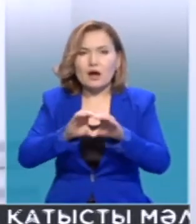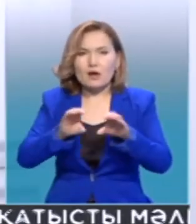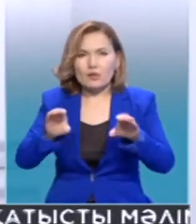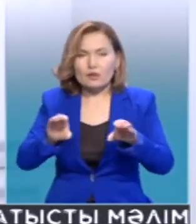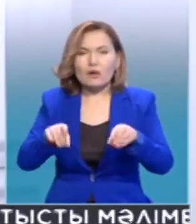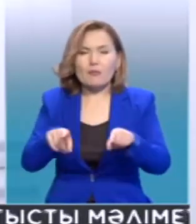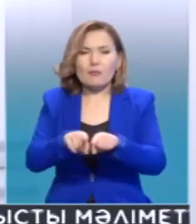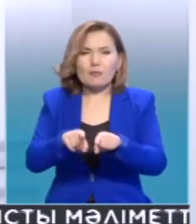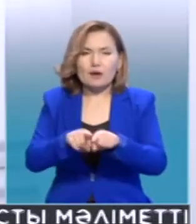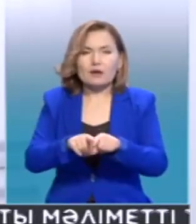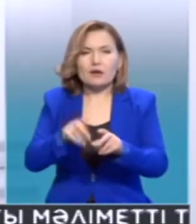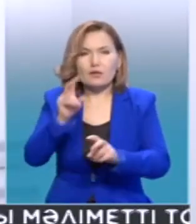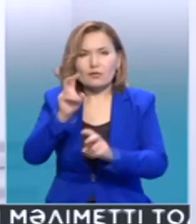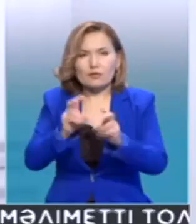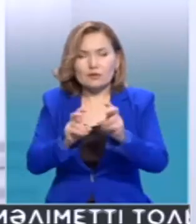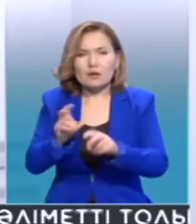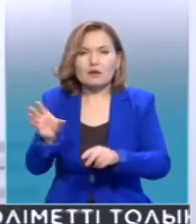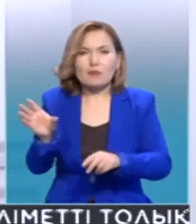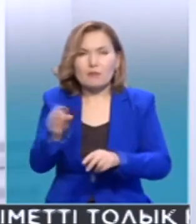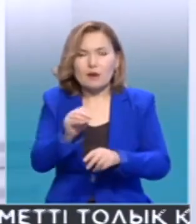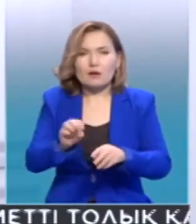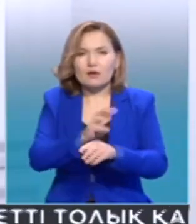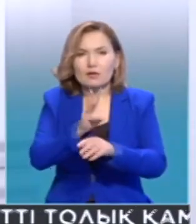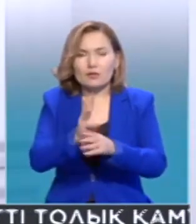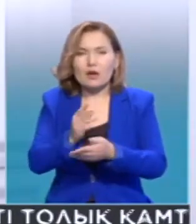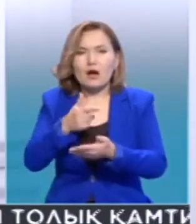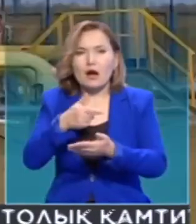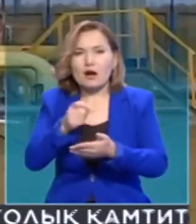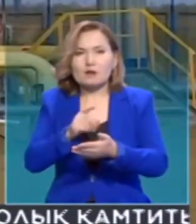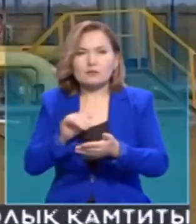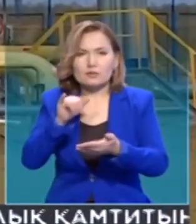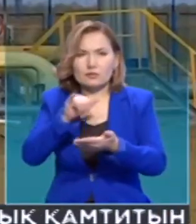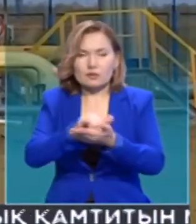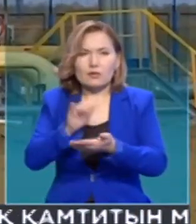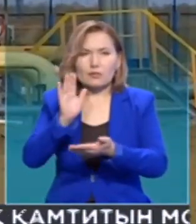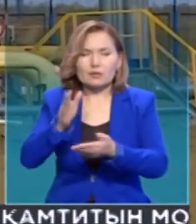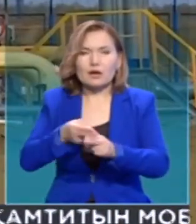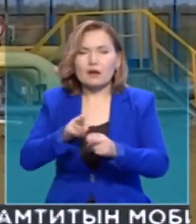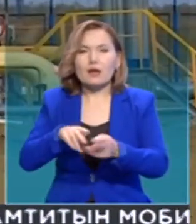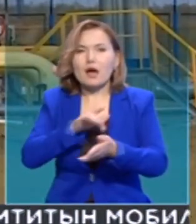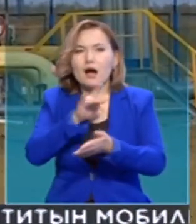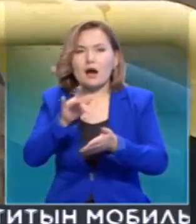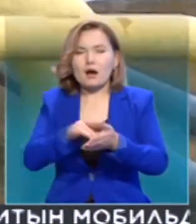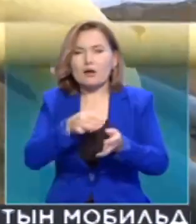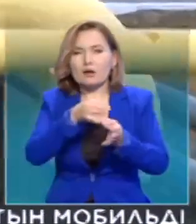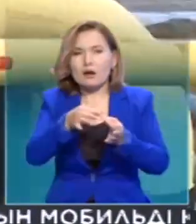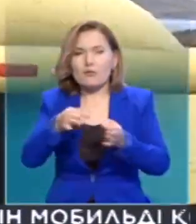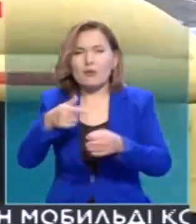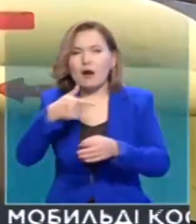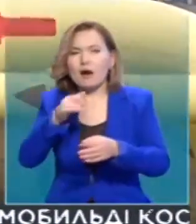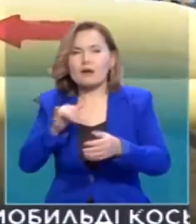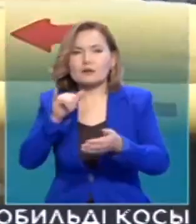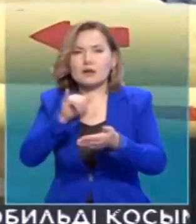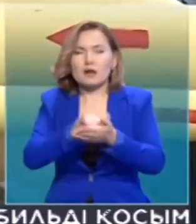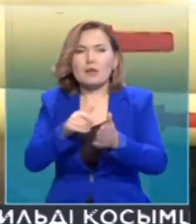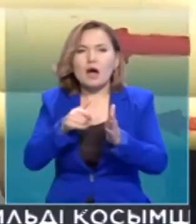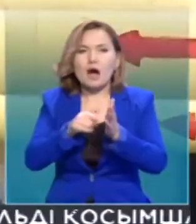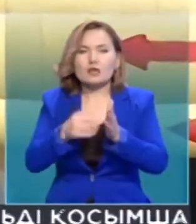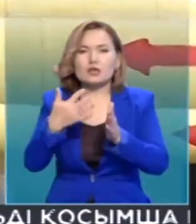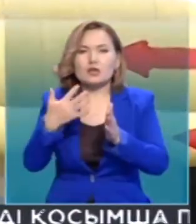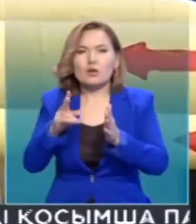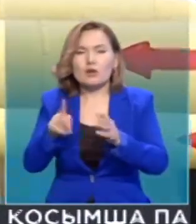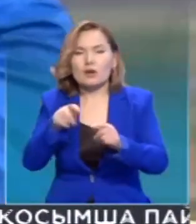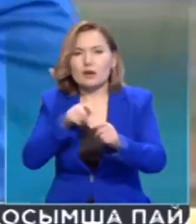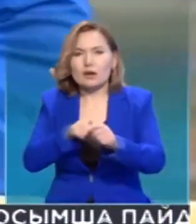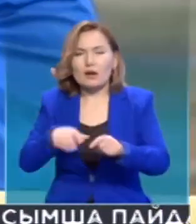сағатына береді. Сол себептен бәрі жоспарға сай орындалған. Қазір қала бойынша тартылған газ құбырларының көлемі 650 шақырымға